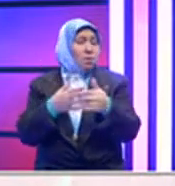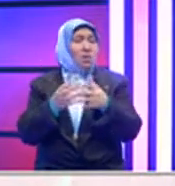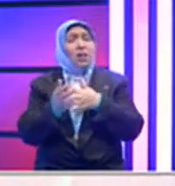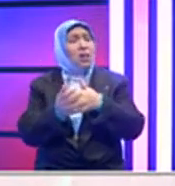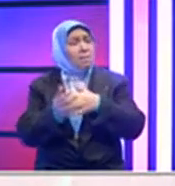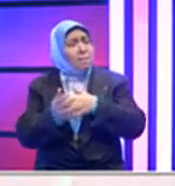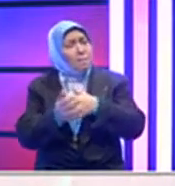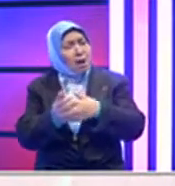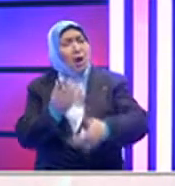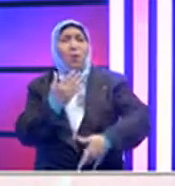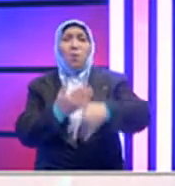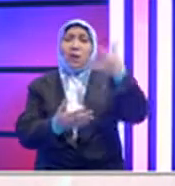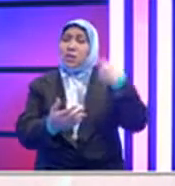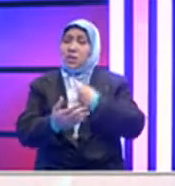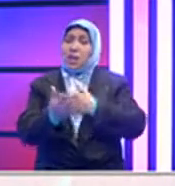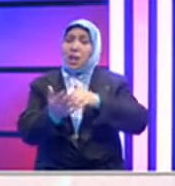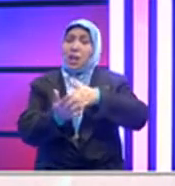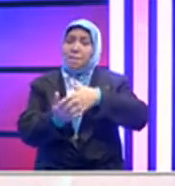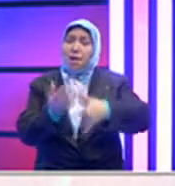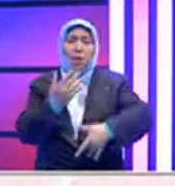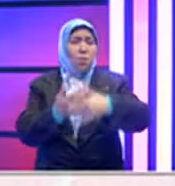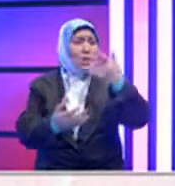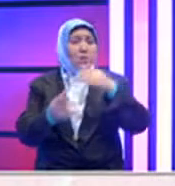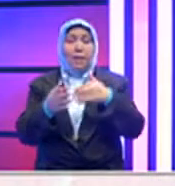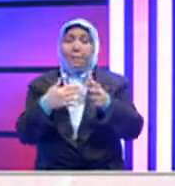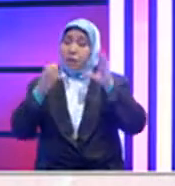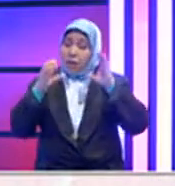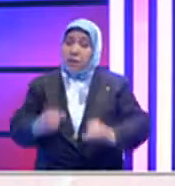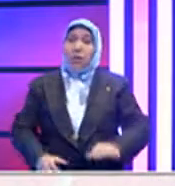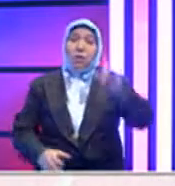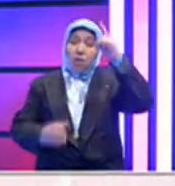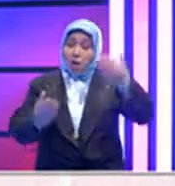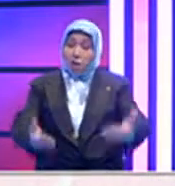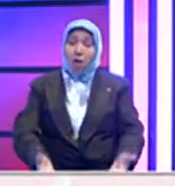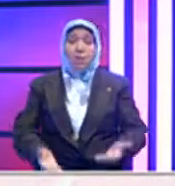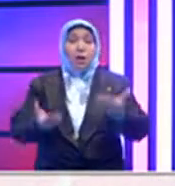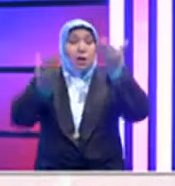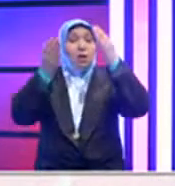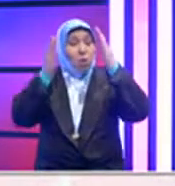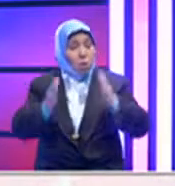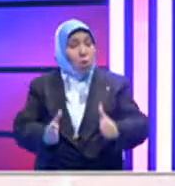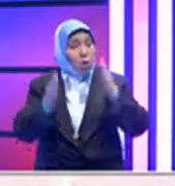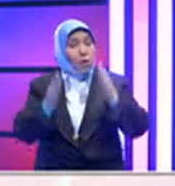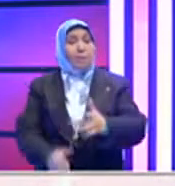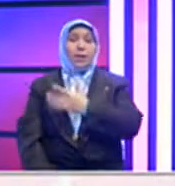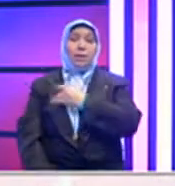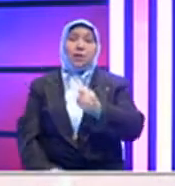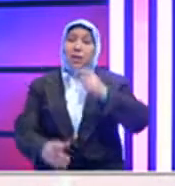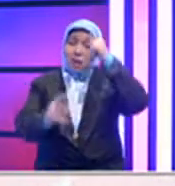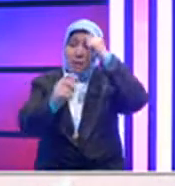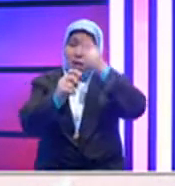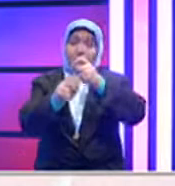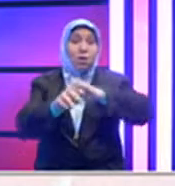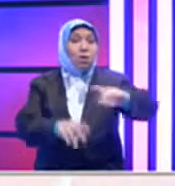awal pada peringkat awal kita lemah tidak ada apa-apa yakin Allah akan mengangkat orang-orang yang beriman dan yang bertakwa Hai